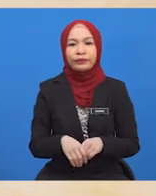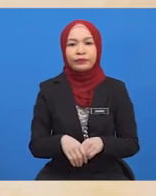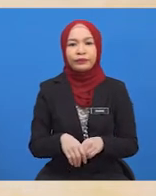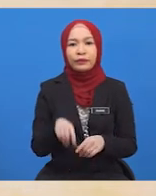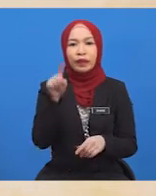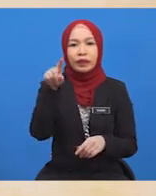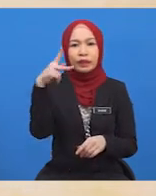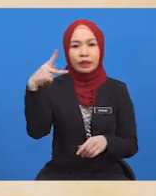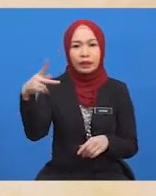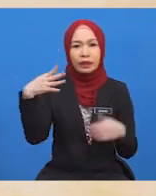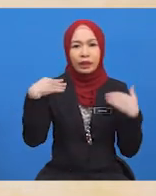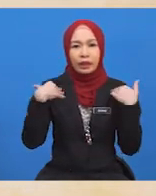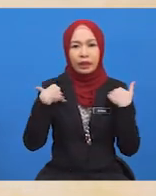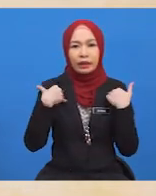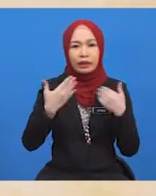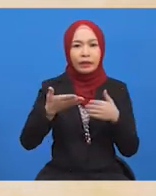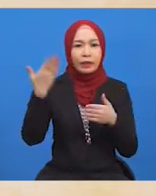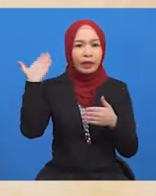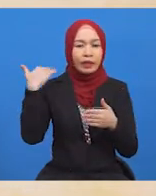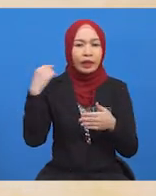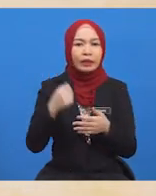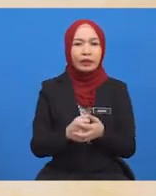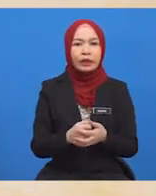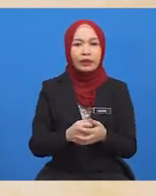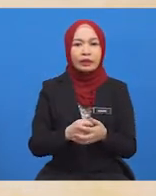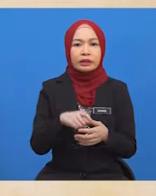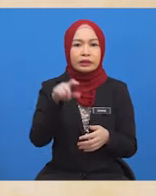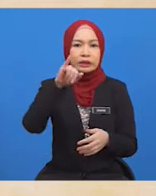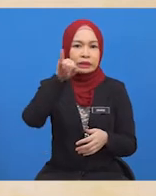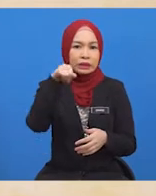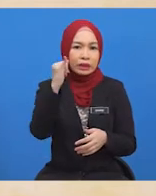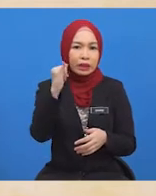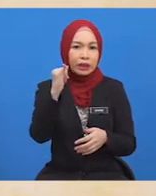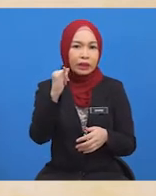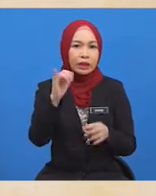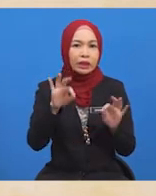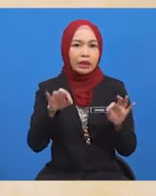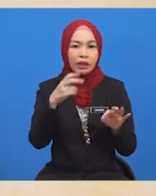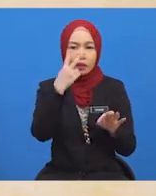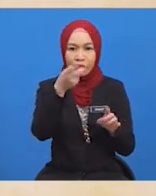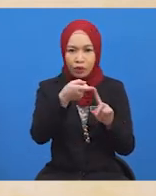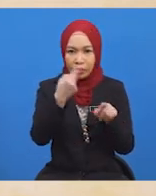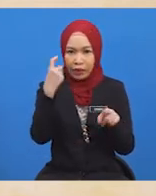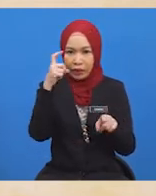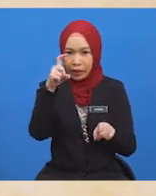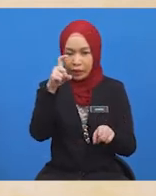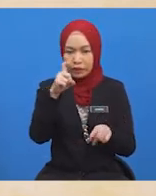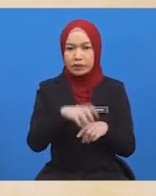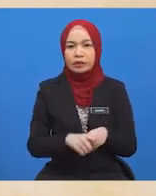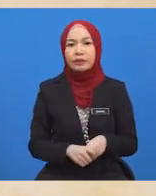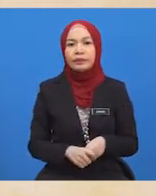Titik K berada di belakang titik J apabila dilihat dari X.